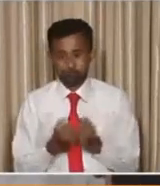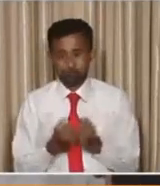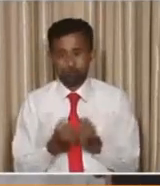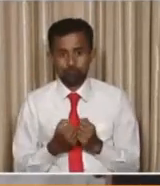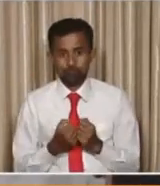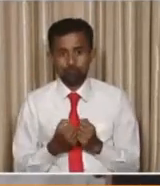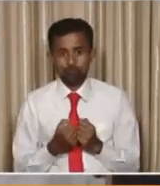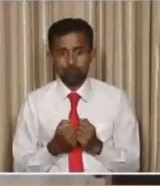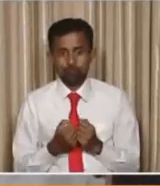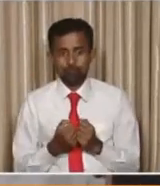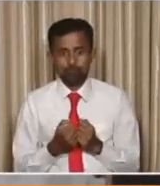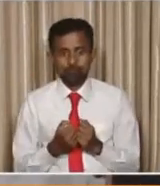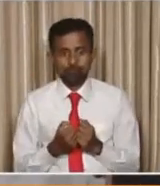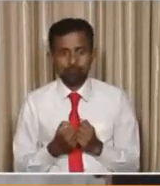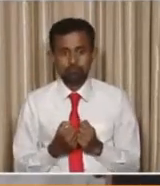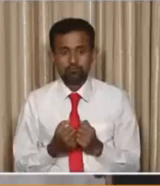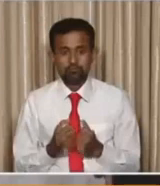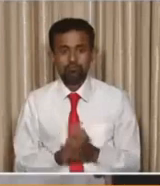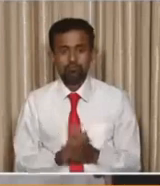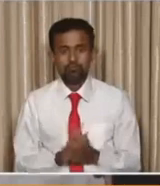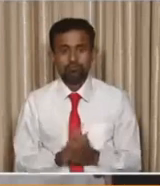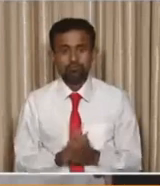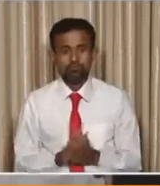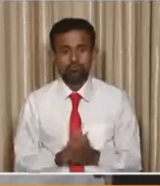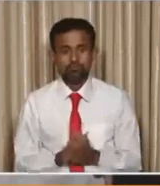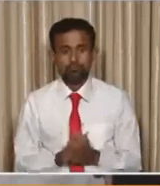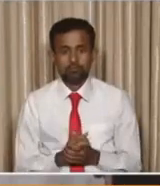ඒක එතනදී